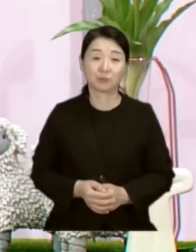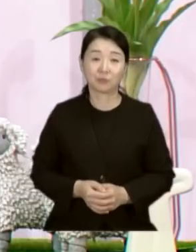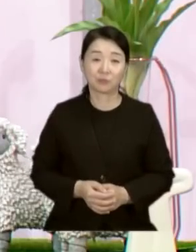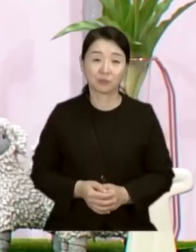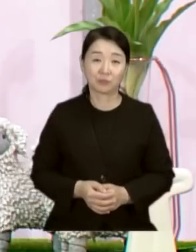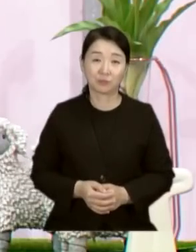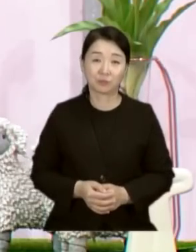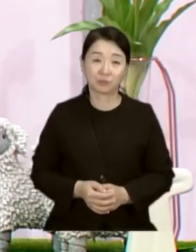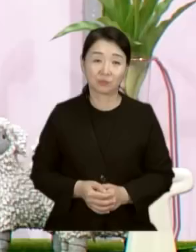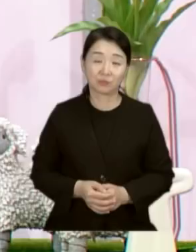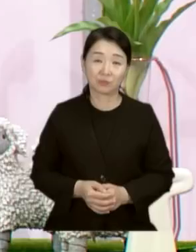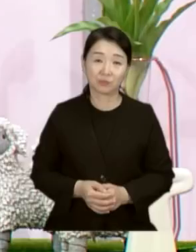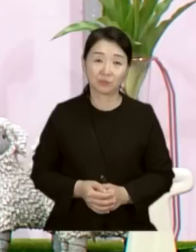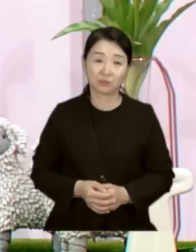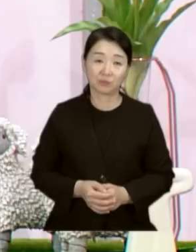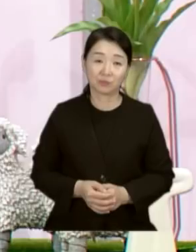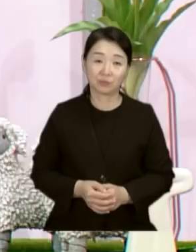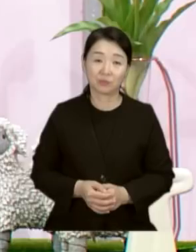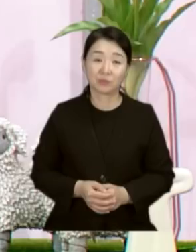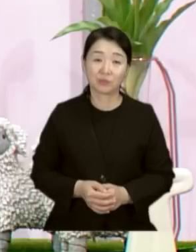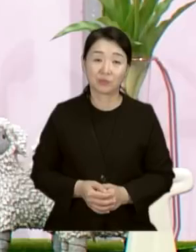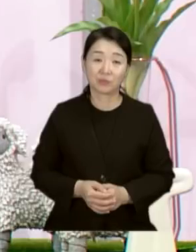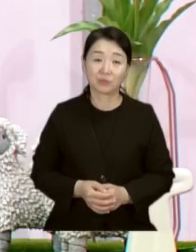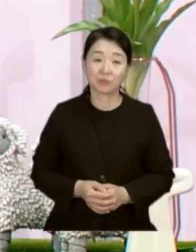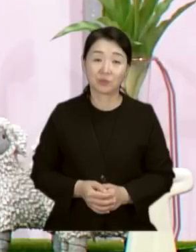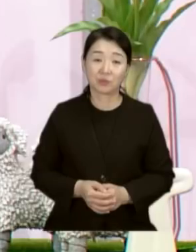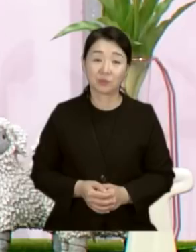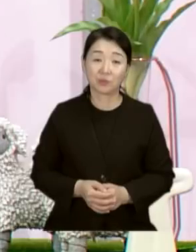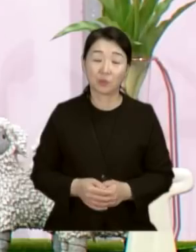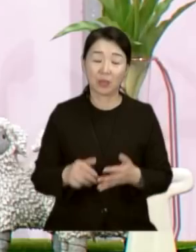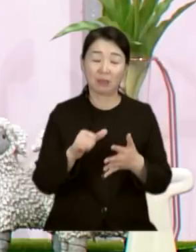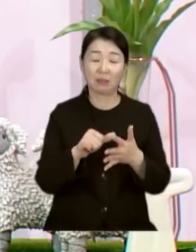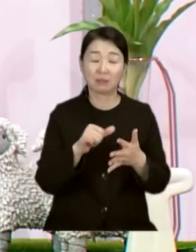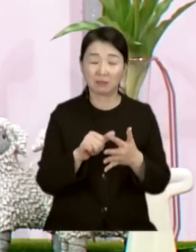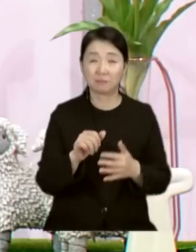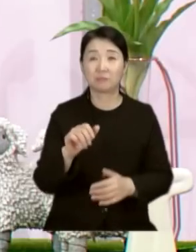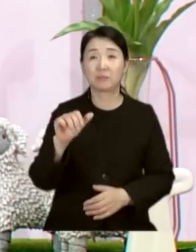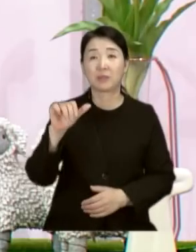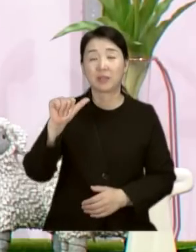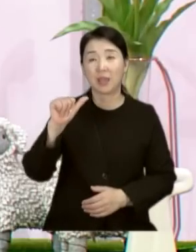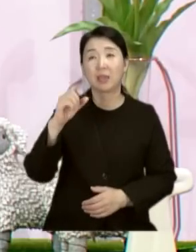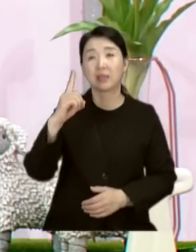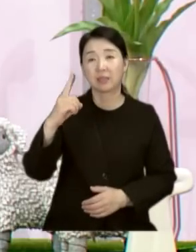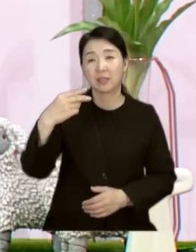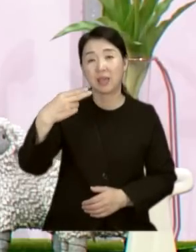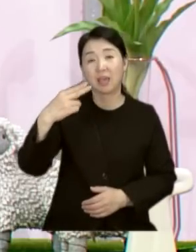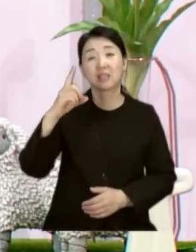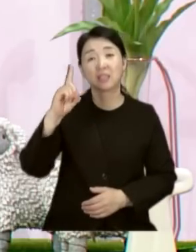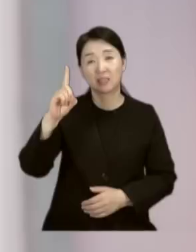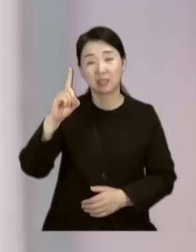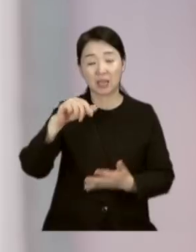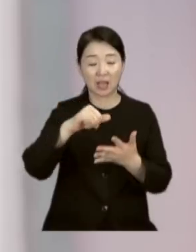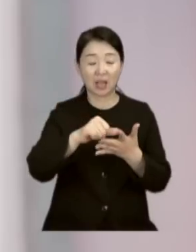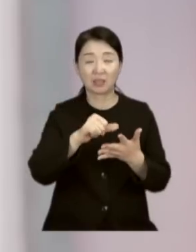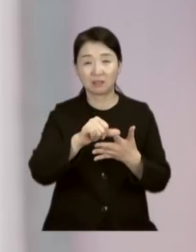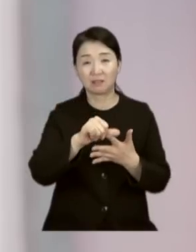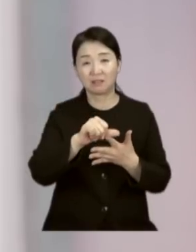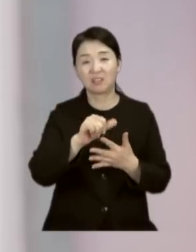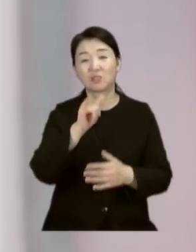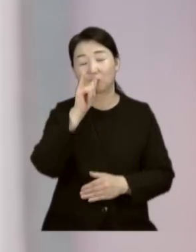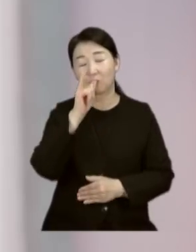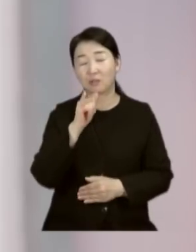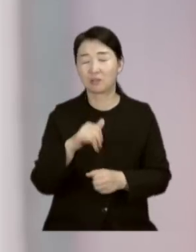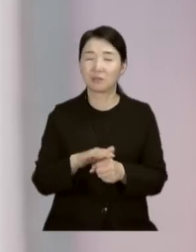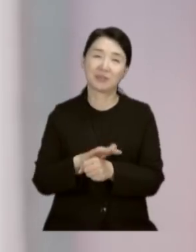나서 이제 우경이가 이제 ADHD가 있었어요. 근데 아들? 네, 너무